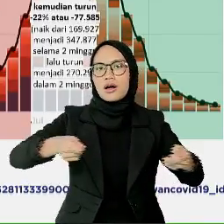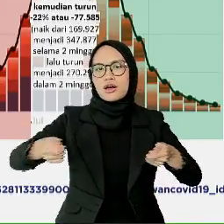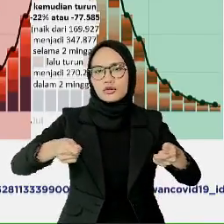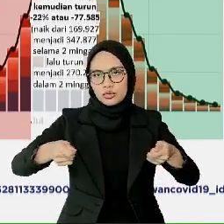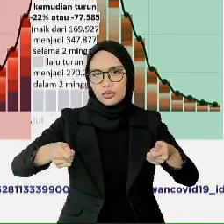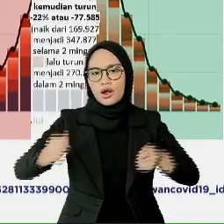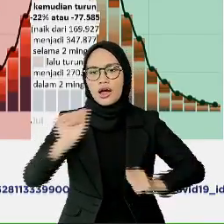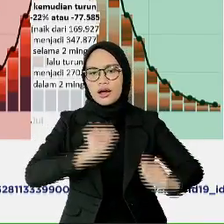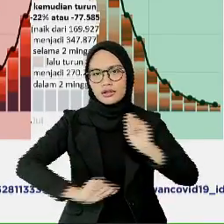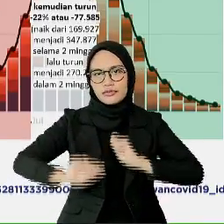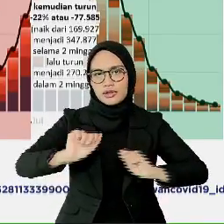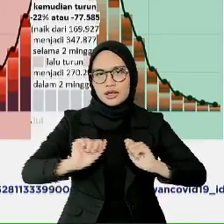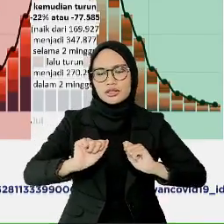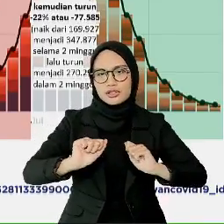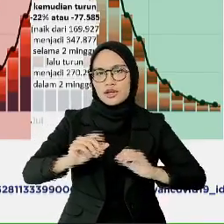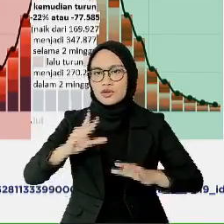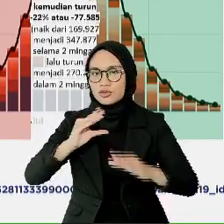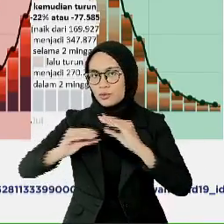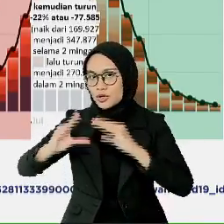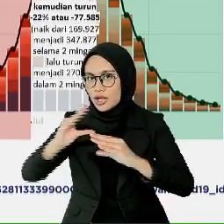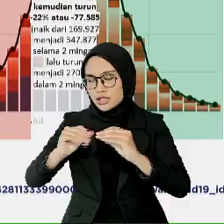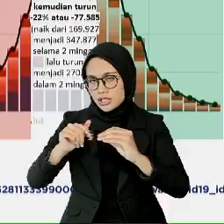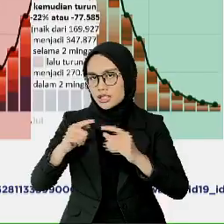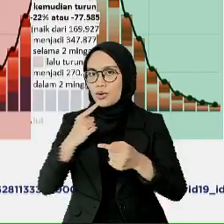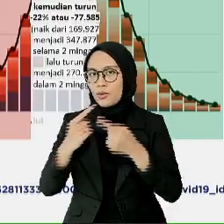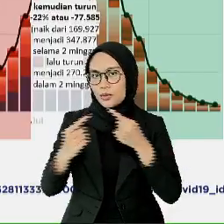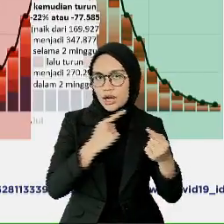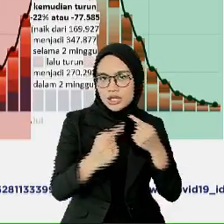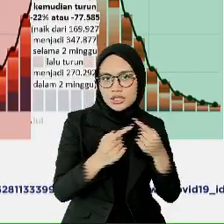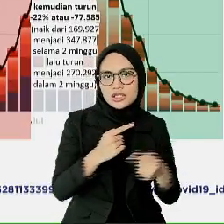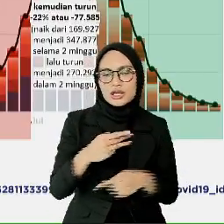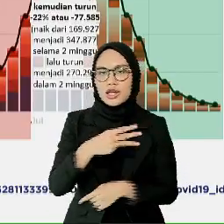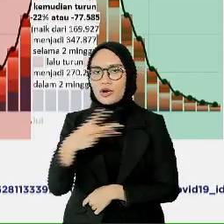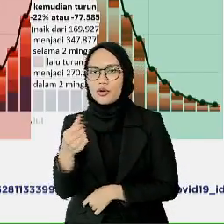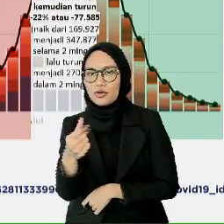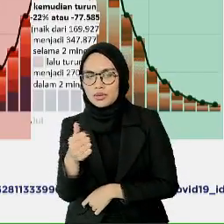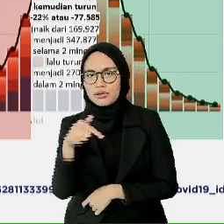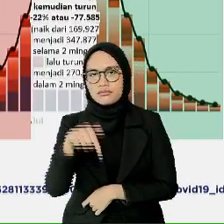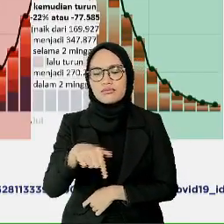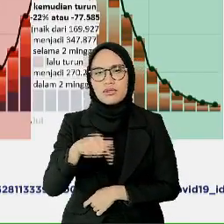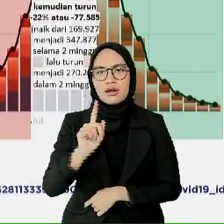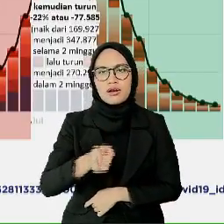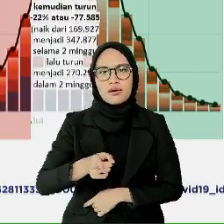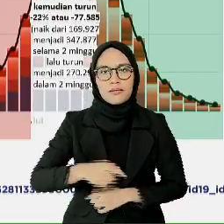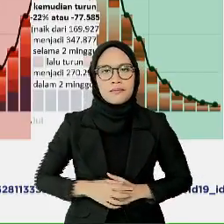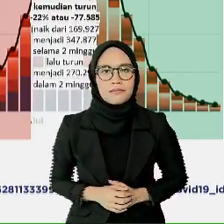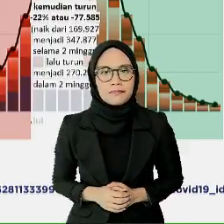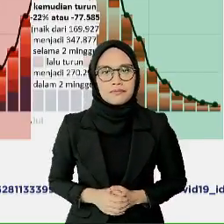merupakan efek dari setiap kebijakan yang diterapkan terhadap perkembangan kasus.